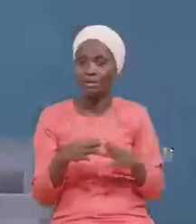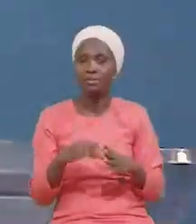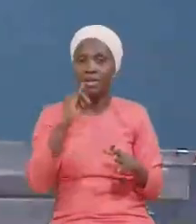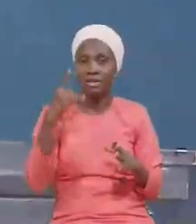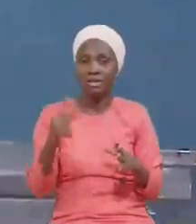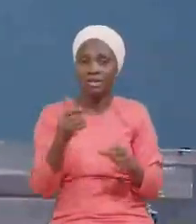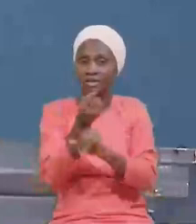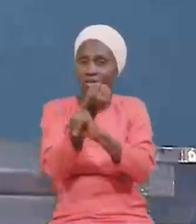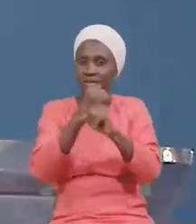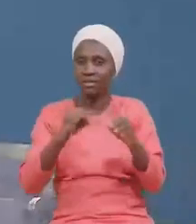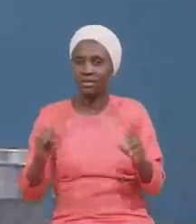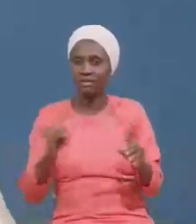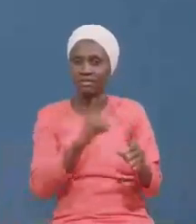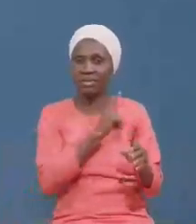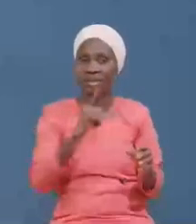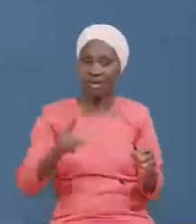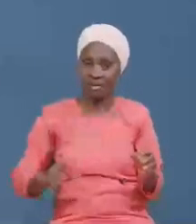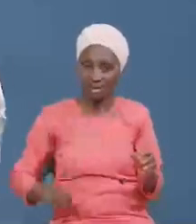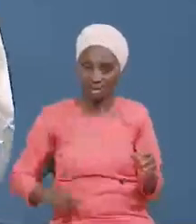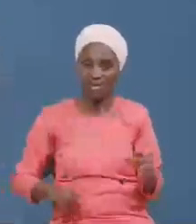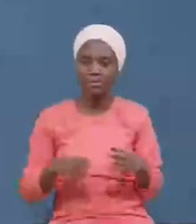qui sauve.